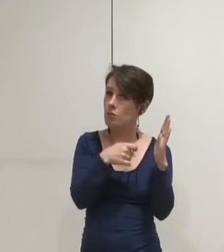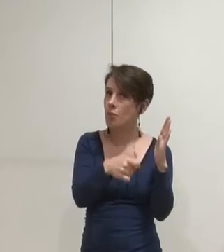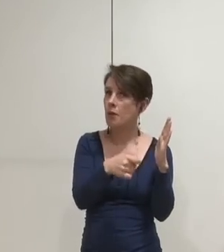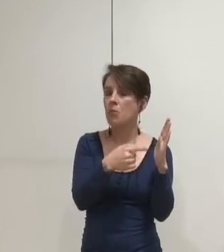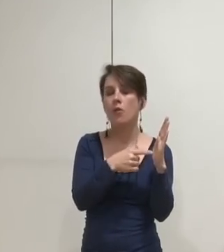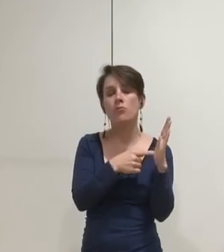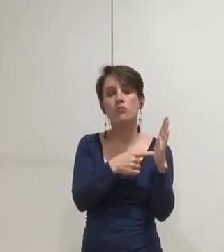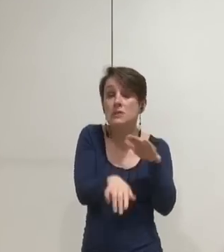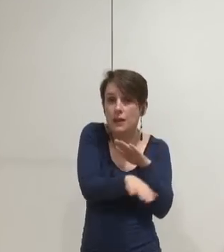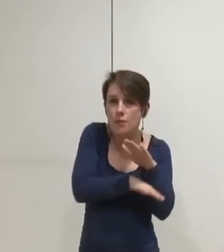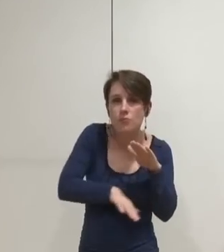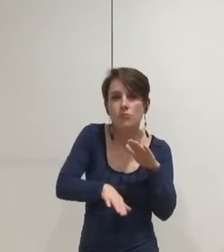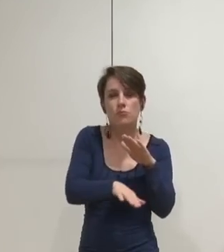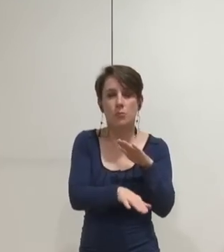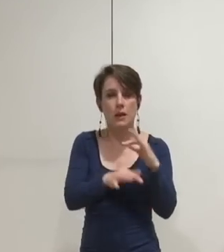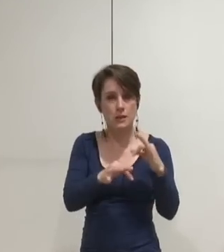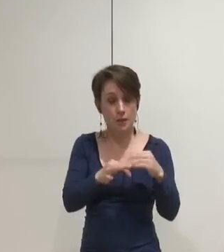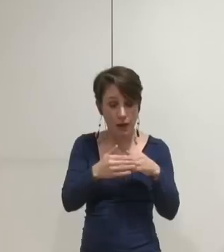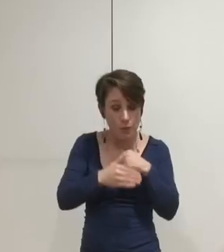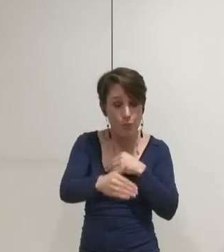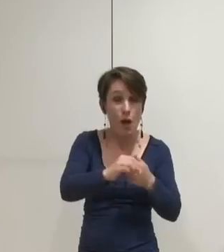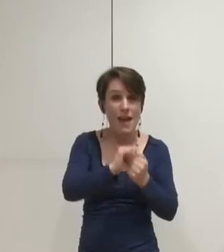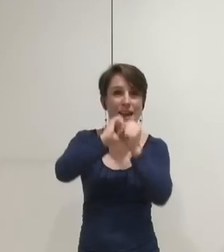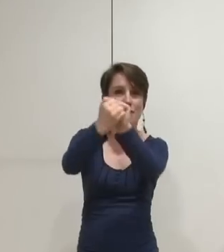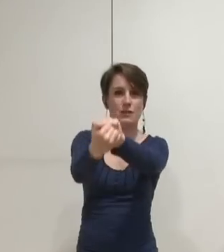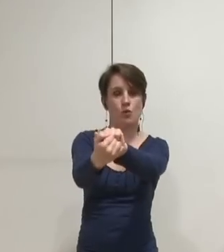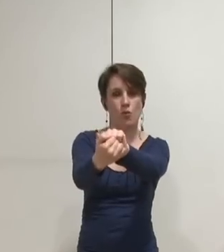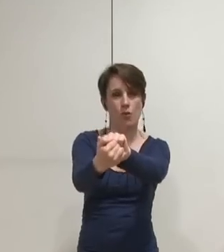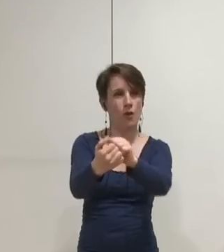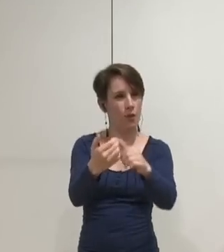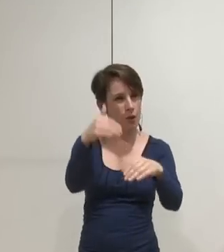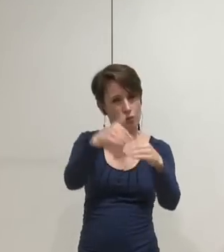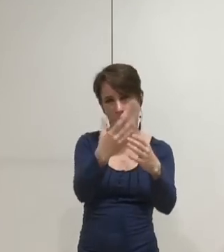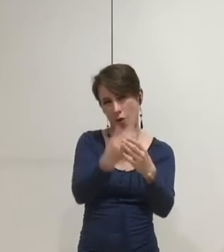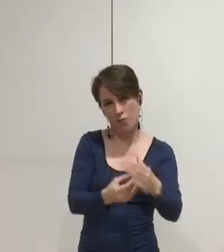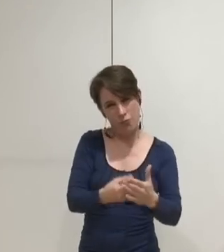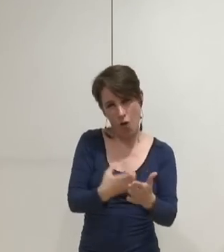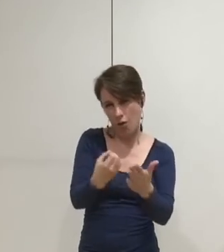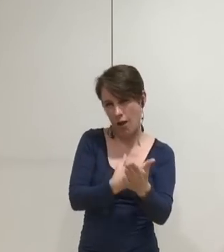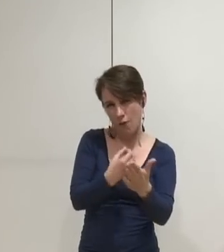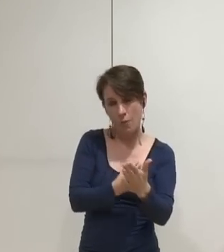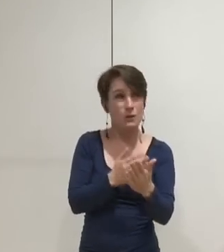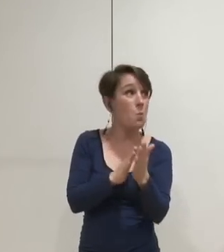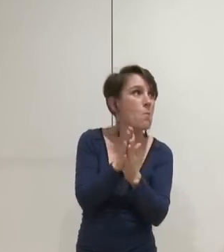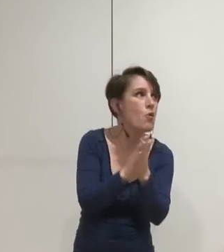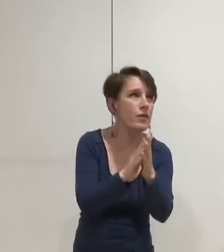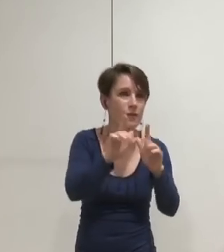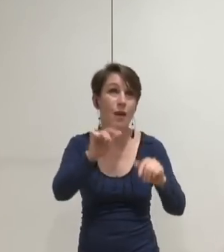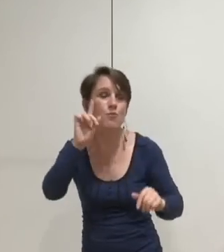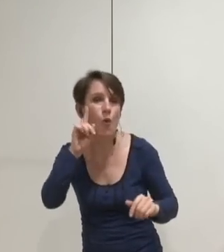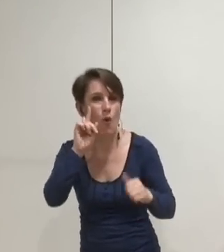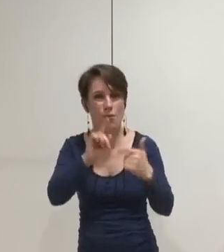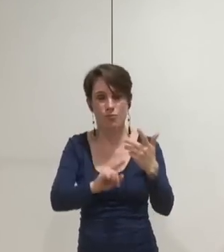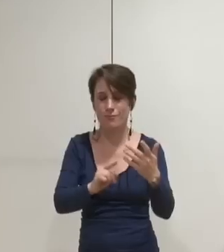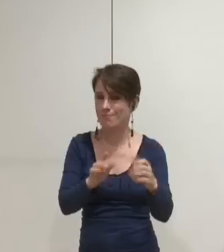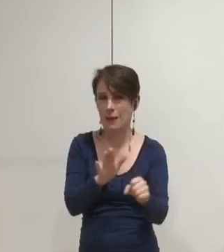élément fondamental du processus de la révision vous auriez dû préciser sérieusement vos motivations ne pas vous entenir à ce